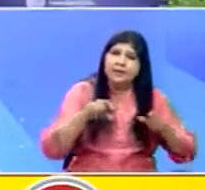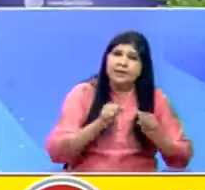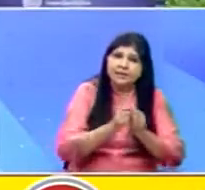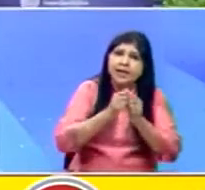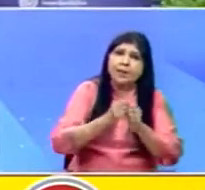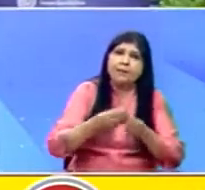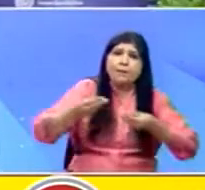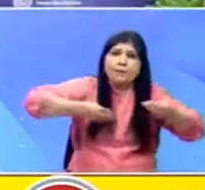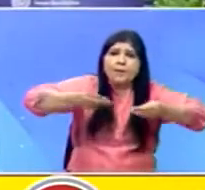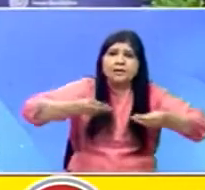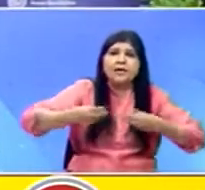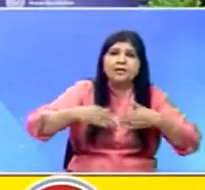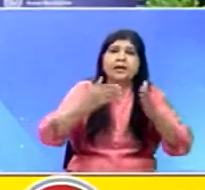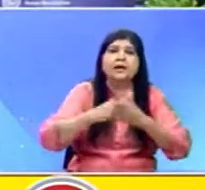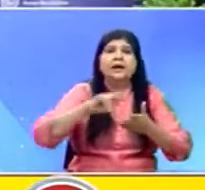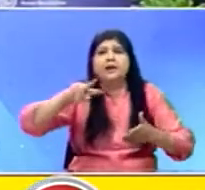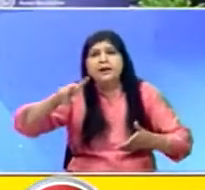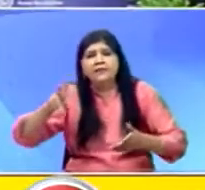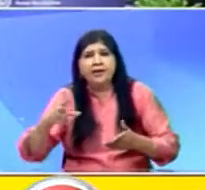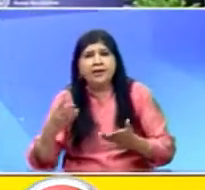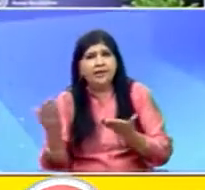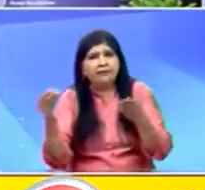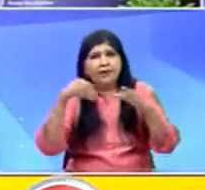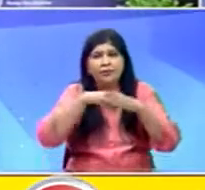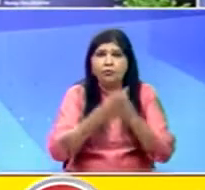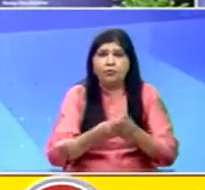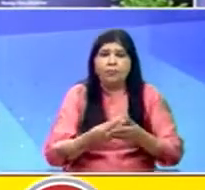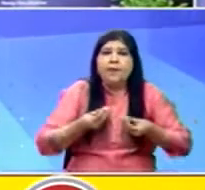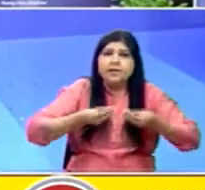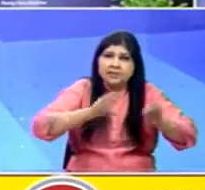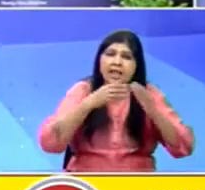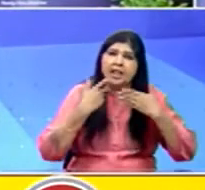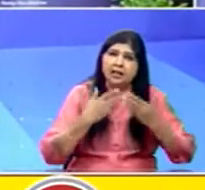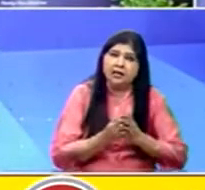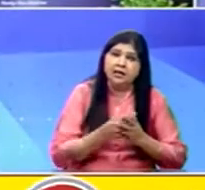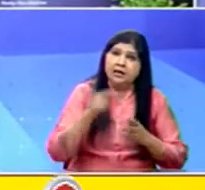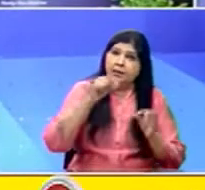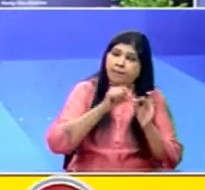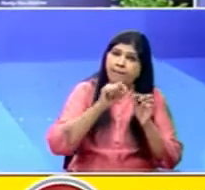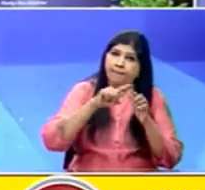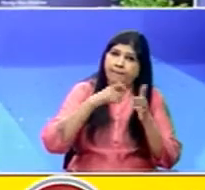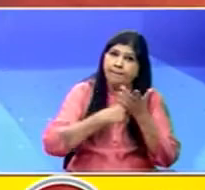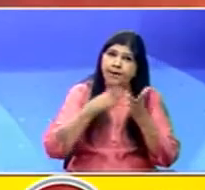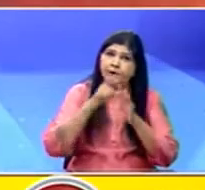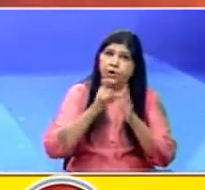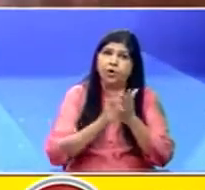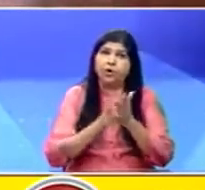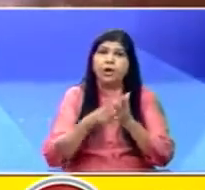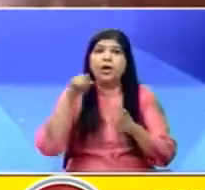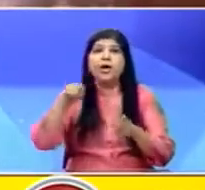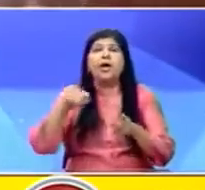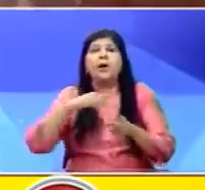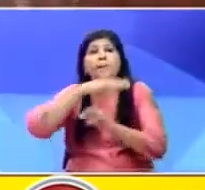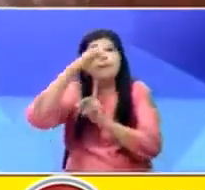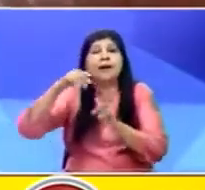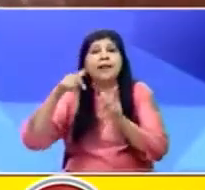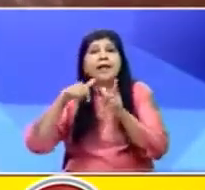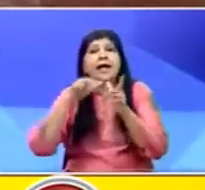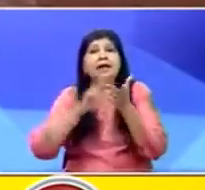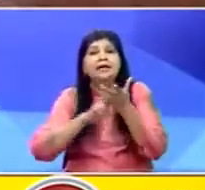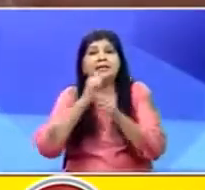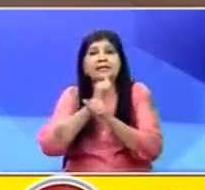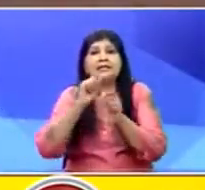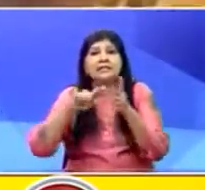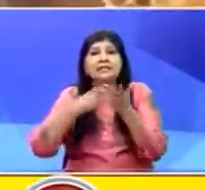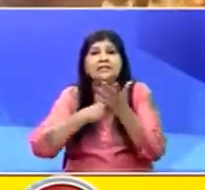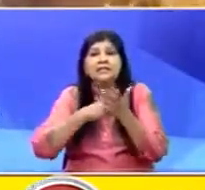अलग अलग रूपों में पहुंचाने में सफलता मिली है। बेडू को पहाड़ी अंजीर के नाम से ब्रांडिंग